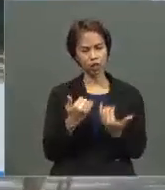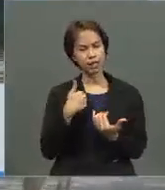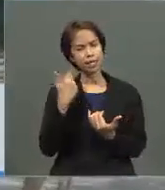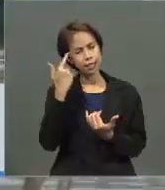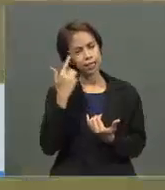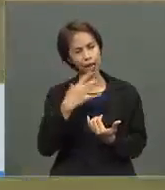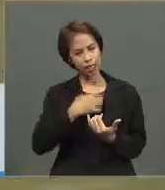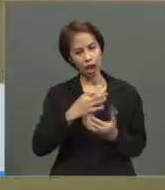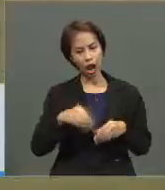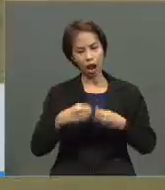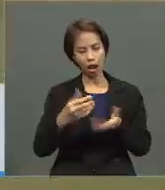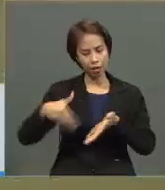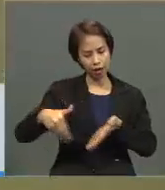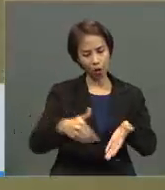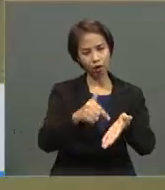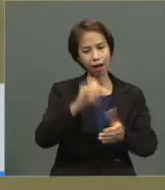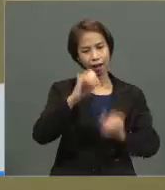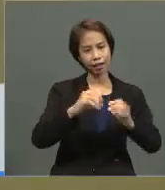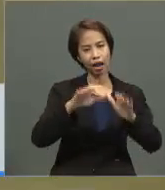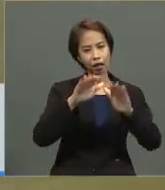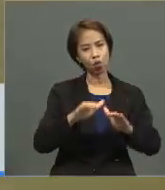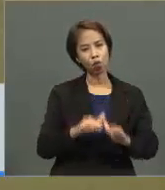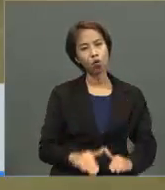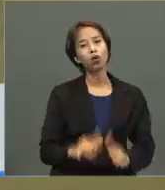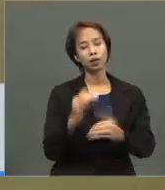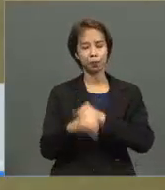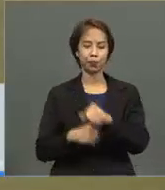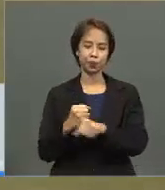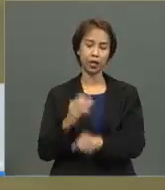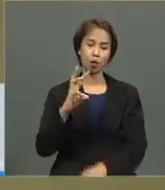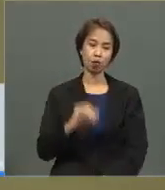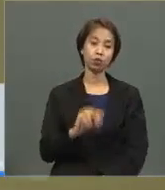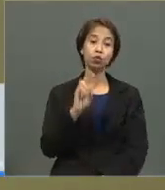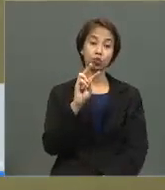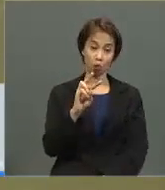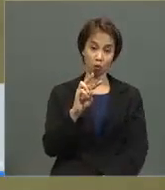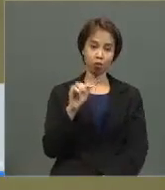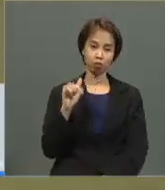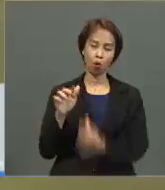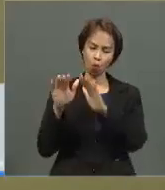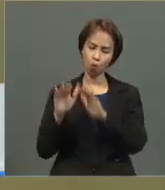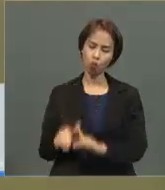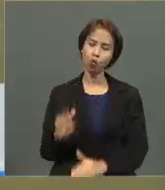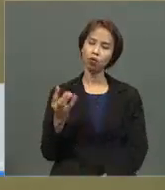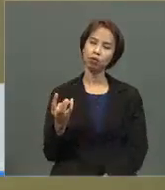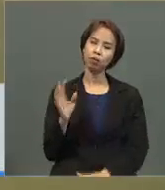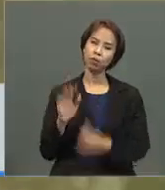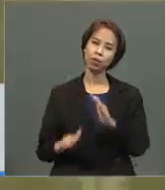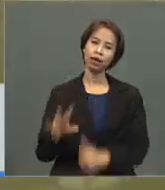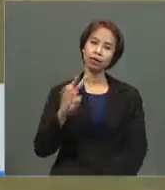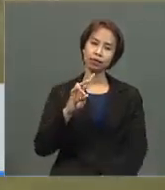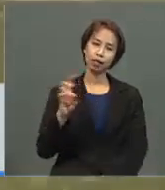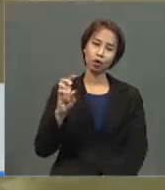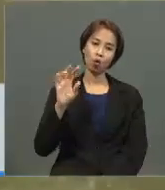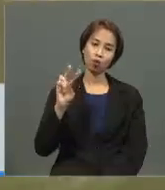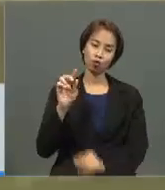แล้วก็ทะเลก็ทำให้ในปี2562นะคะปริมาณขยะในแม่น้ำเจ้าพระยาเนี่ยลดลงเหลือเพียง